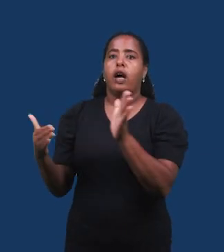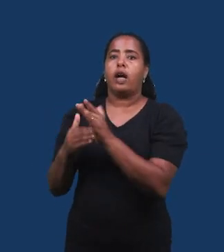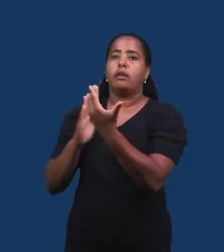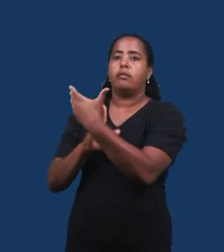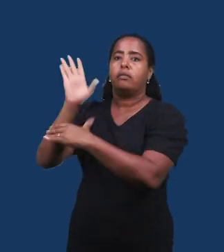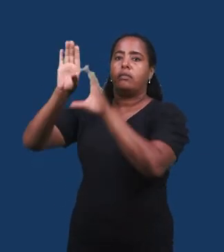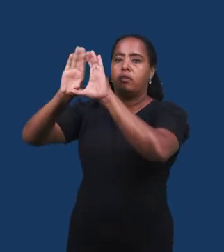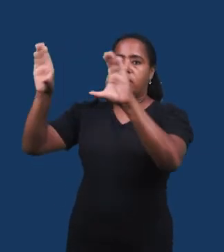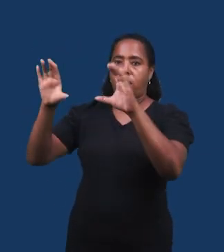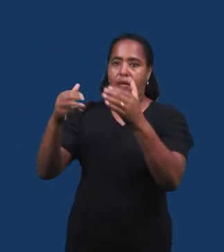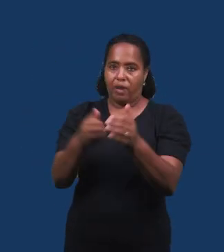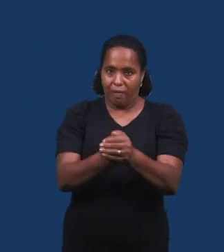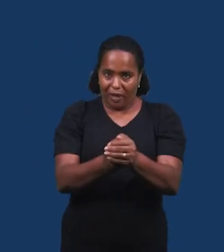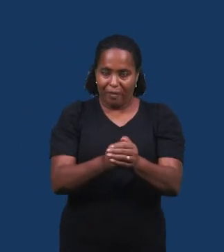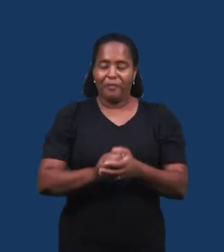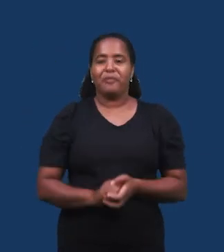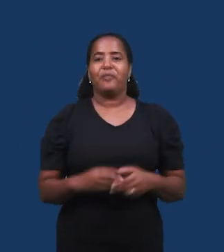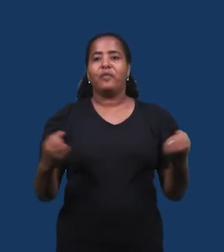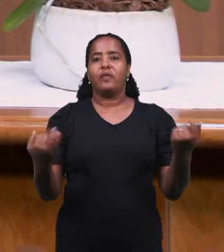éviteront le salut.